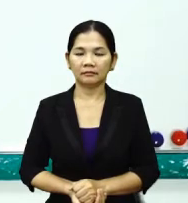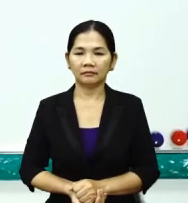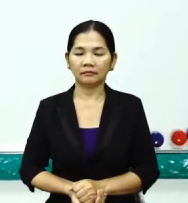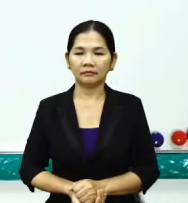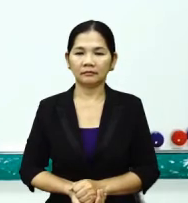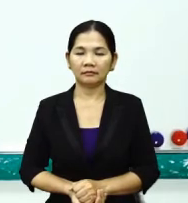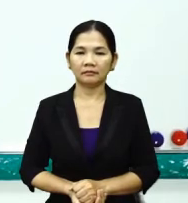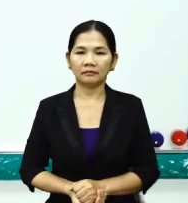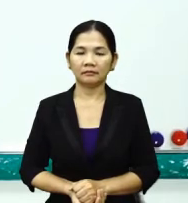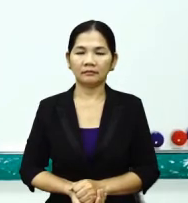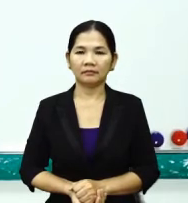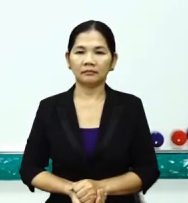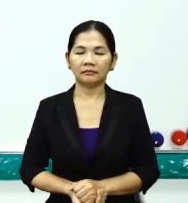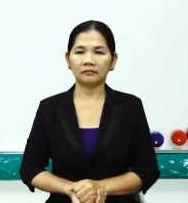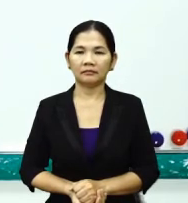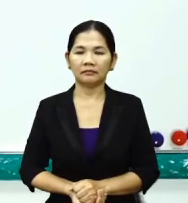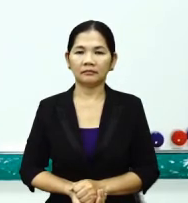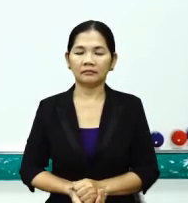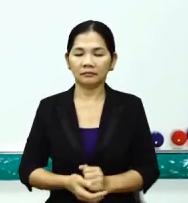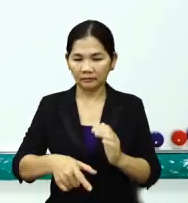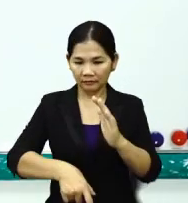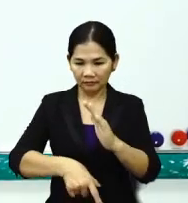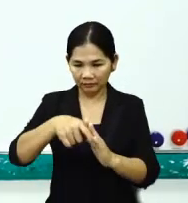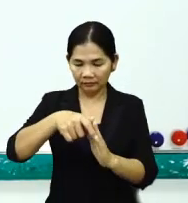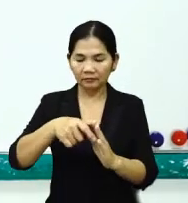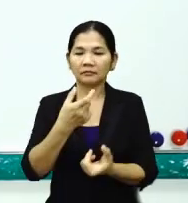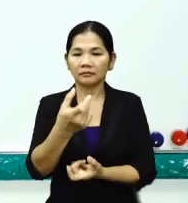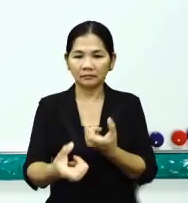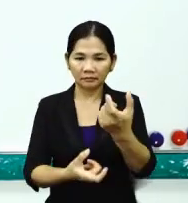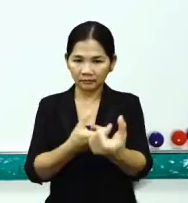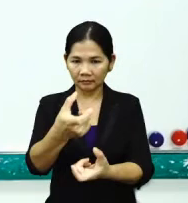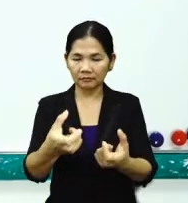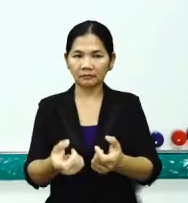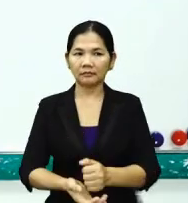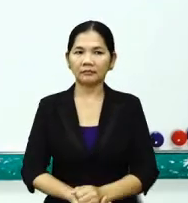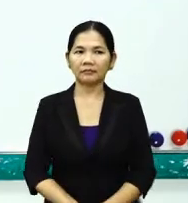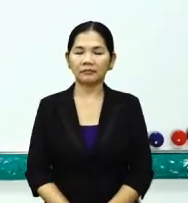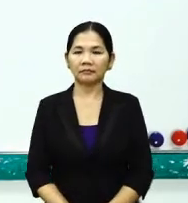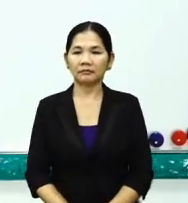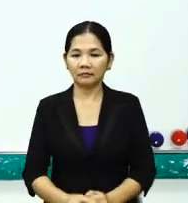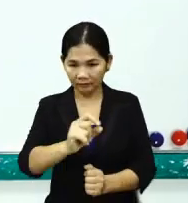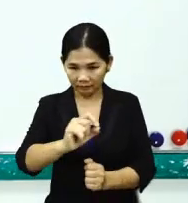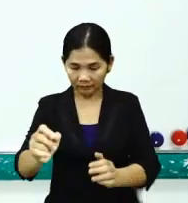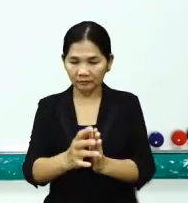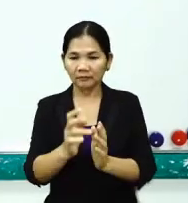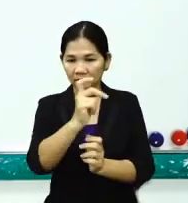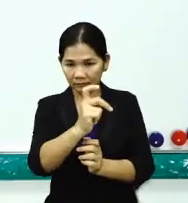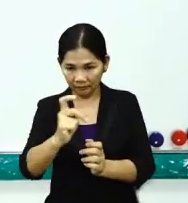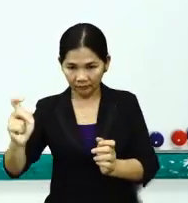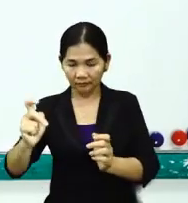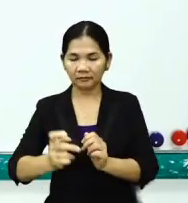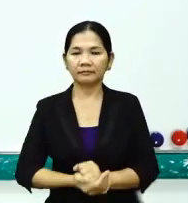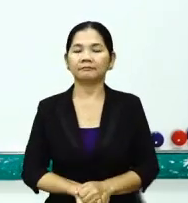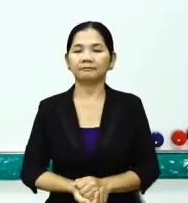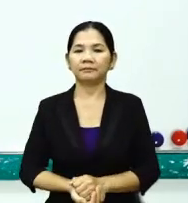ta ca lụ đồ sẽ xây rồi con cụ bình tốt này con nhé